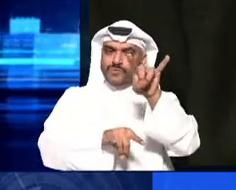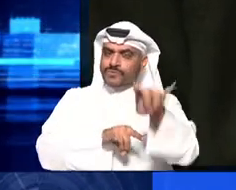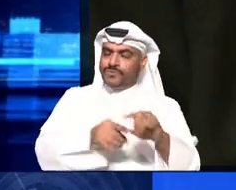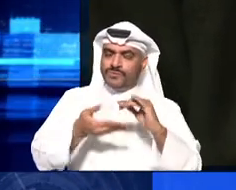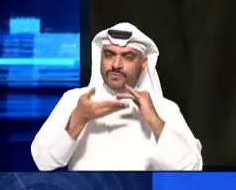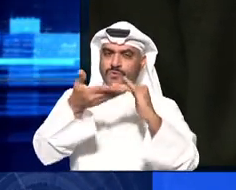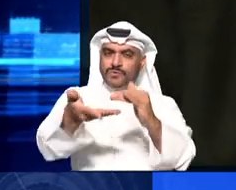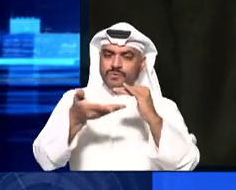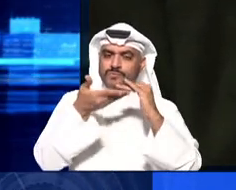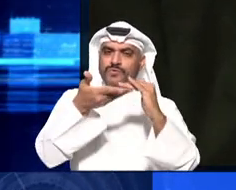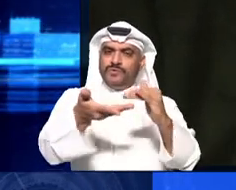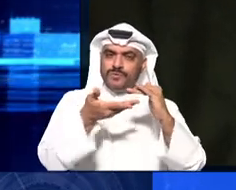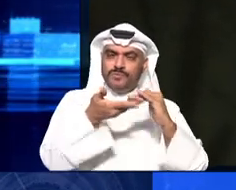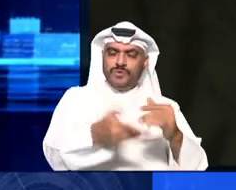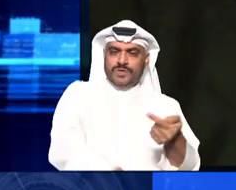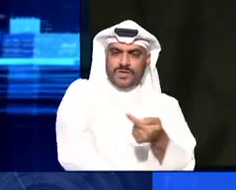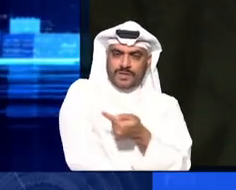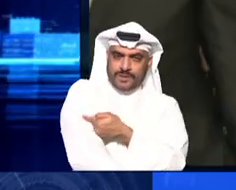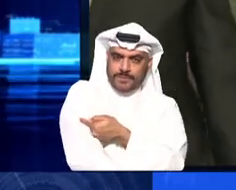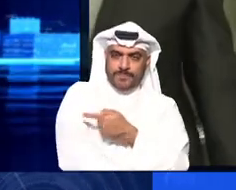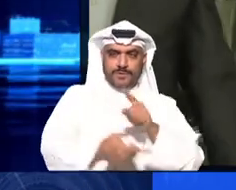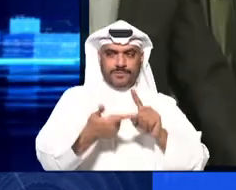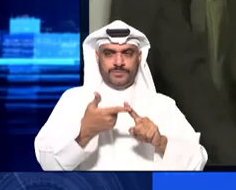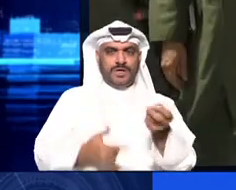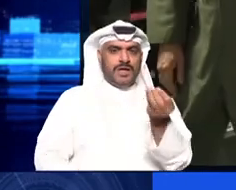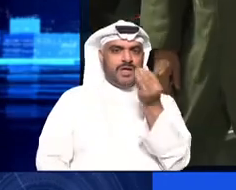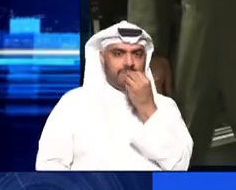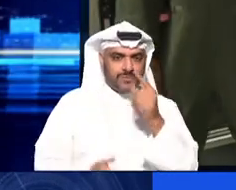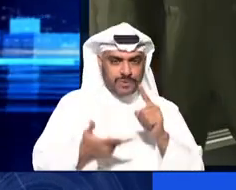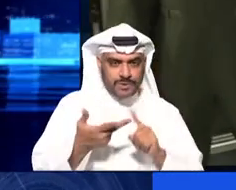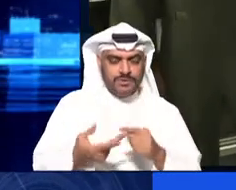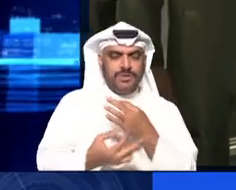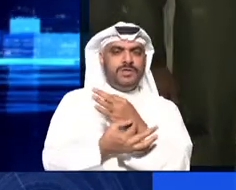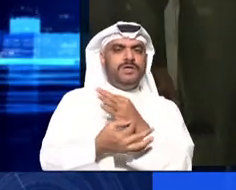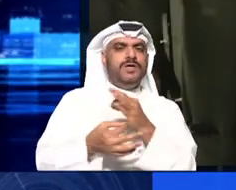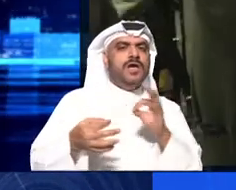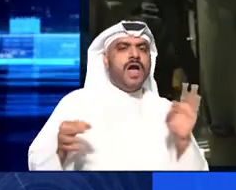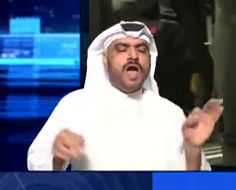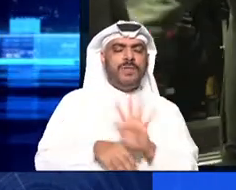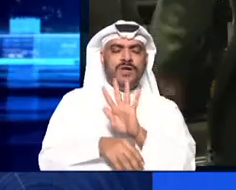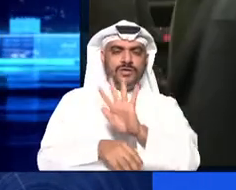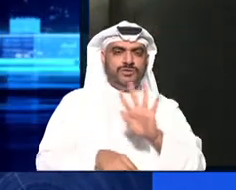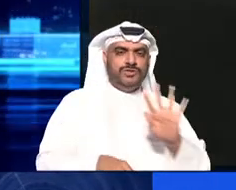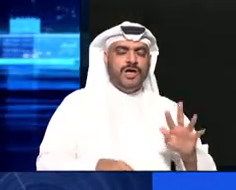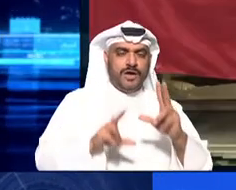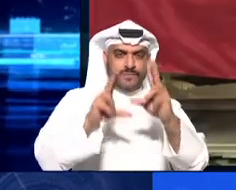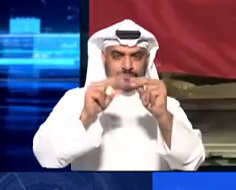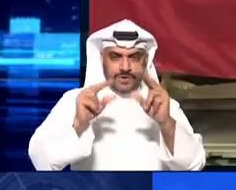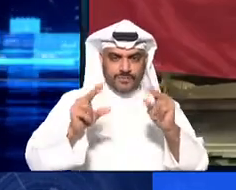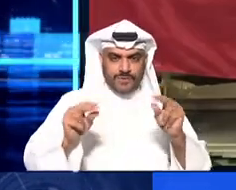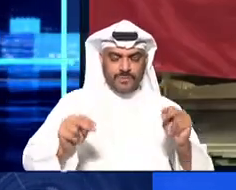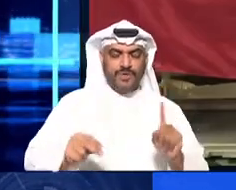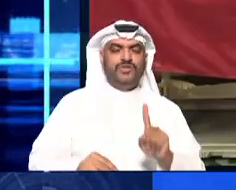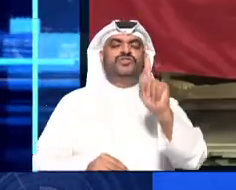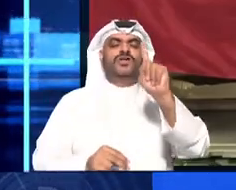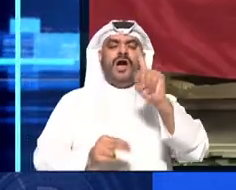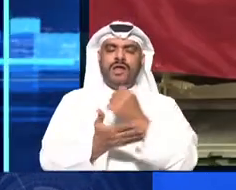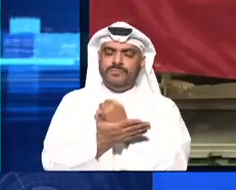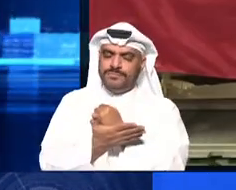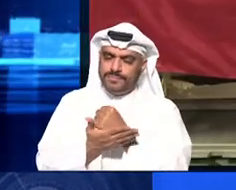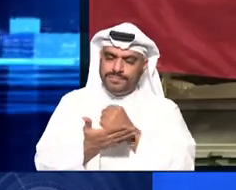المساعدات الطبية والغذائية لتمكين الأشقاء في لبنان من تجاوز